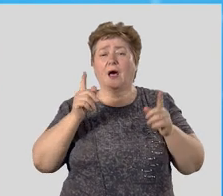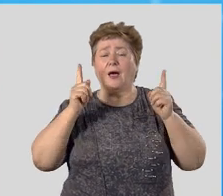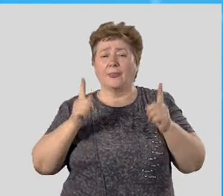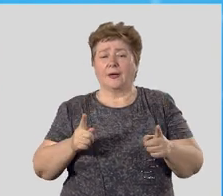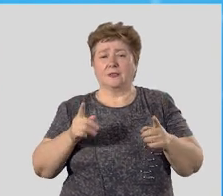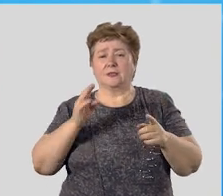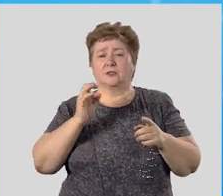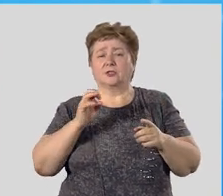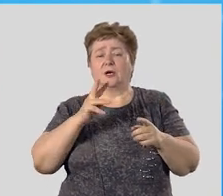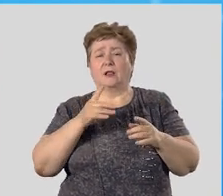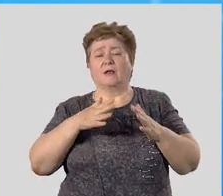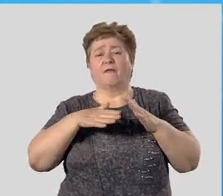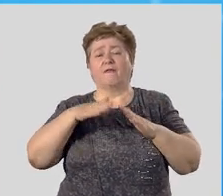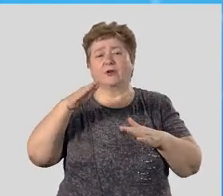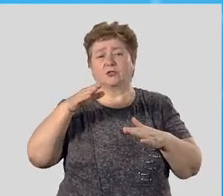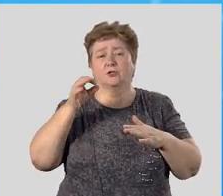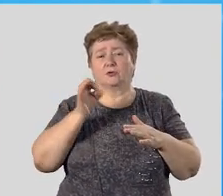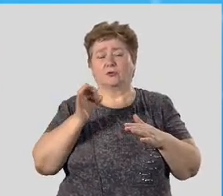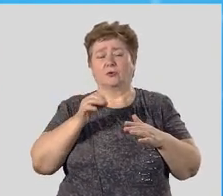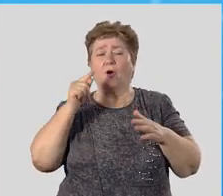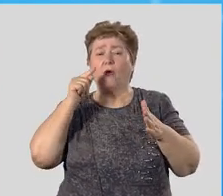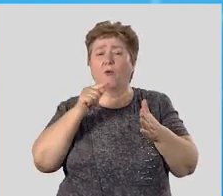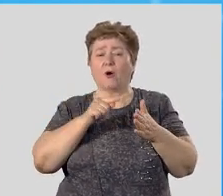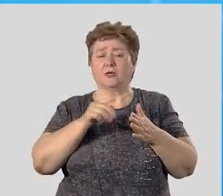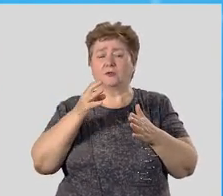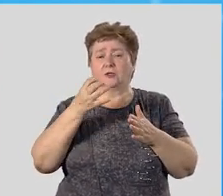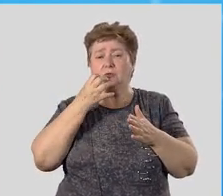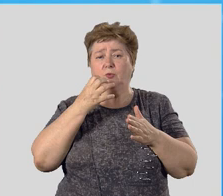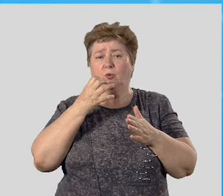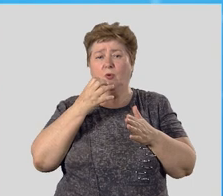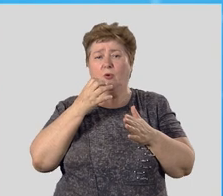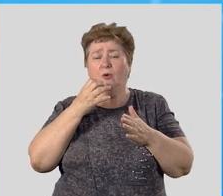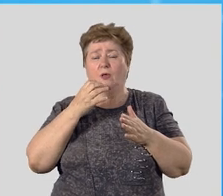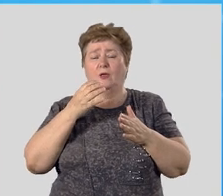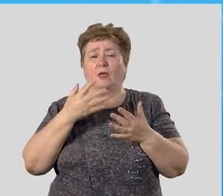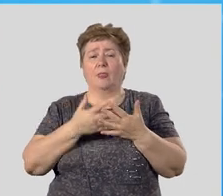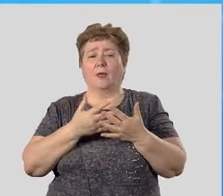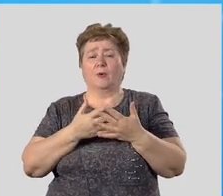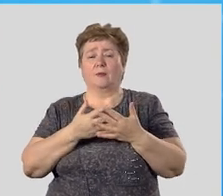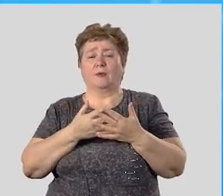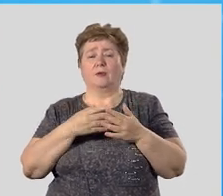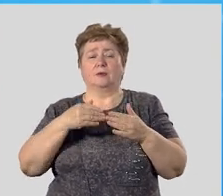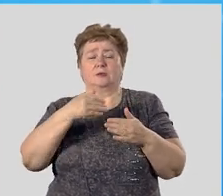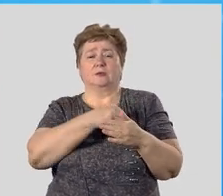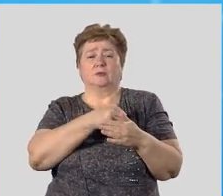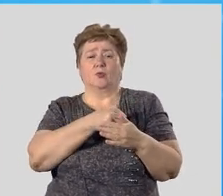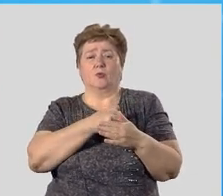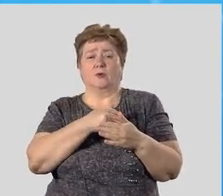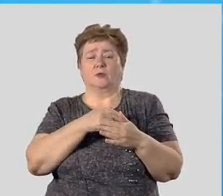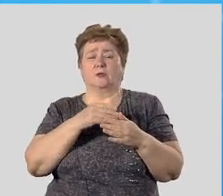Отрезки шкалы выше нуля указывают на тепло. Например, на